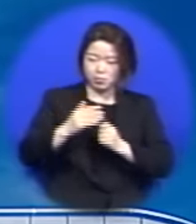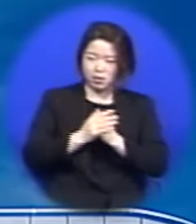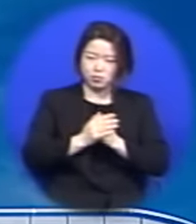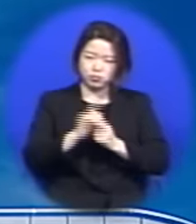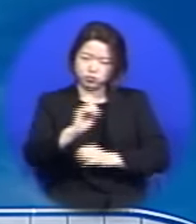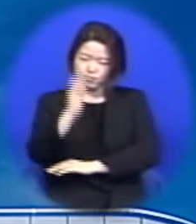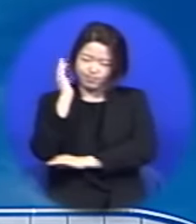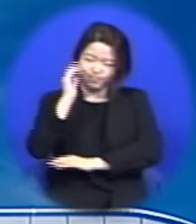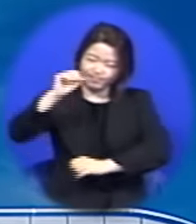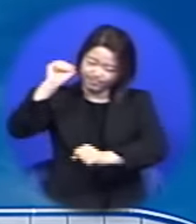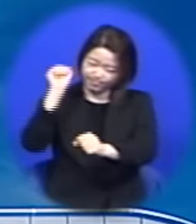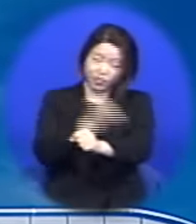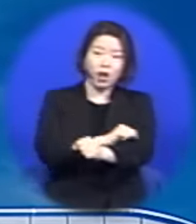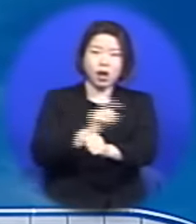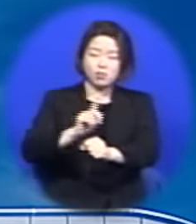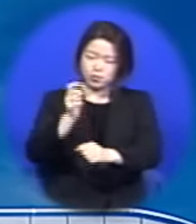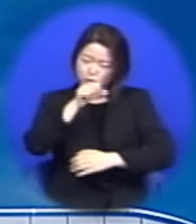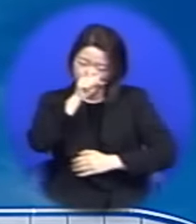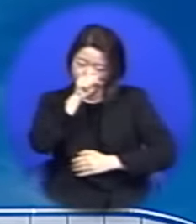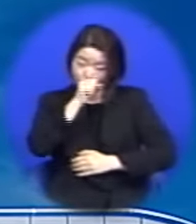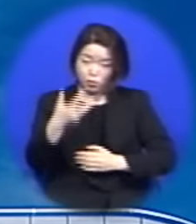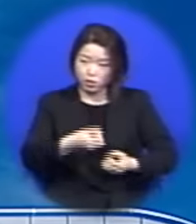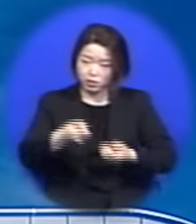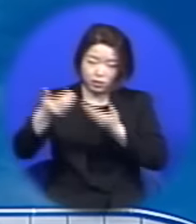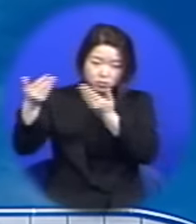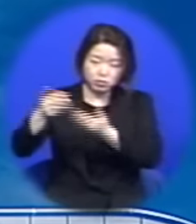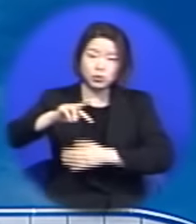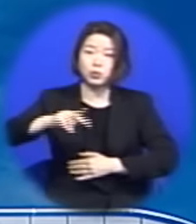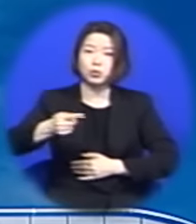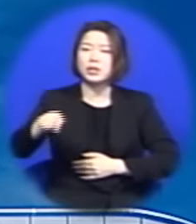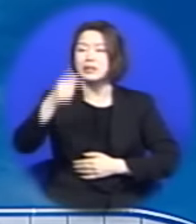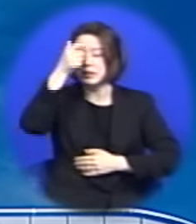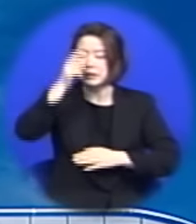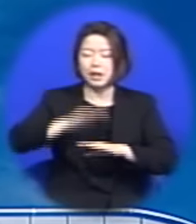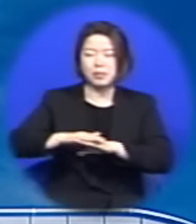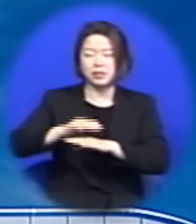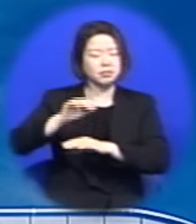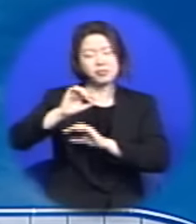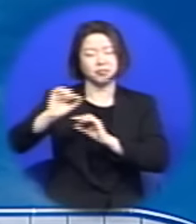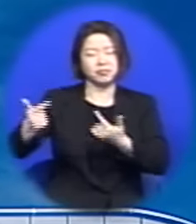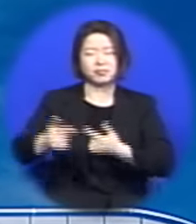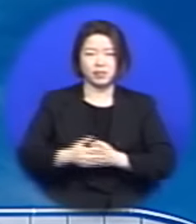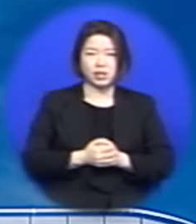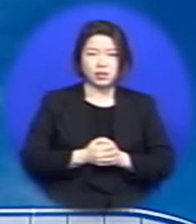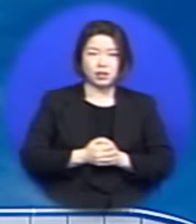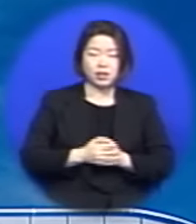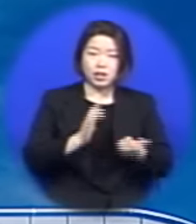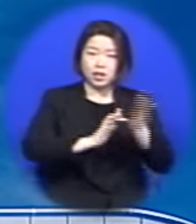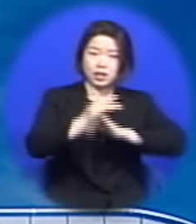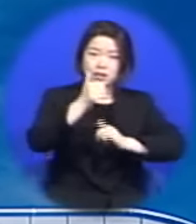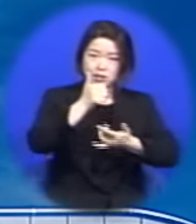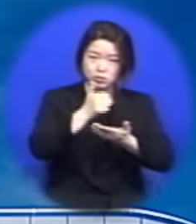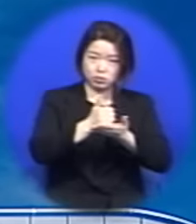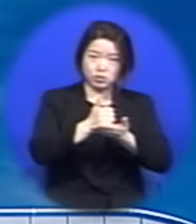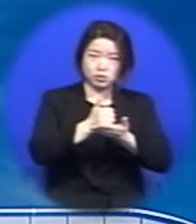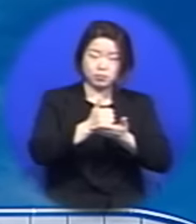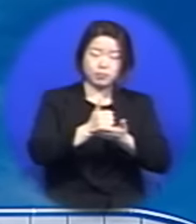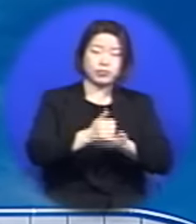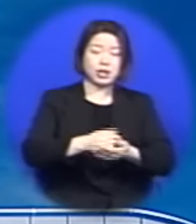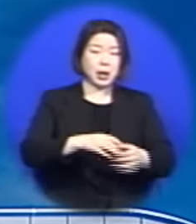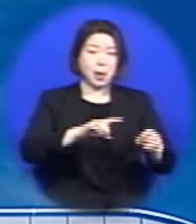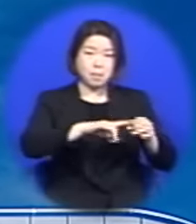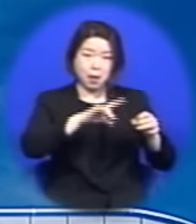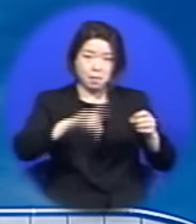설교를 해도 이미 그 예배는 예배가 아니라는 겁니다 예수님께서 마태복음